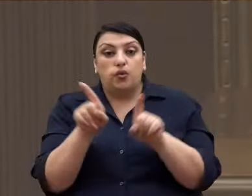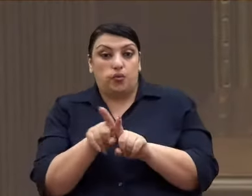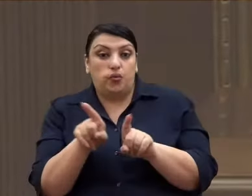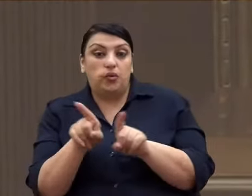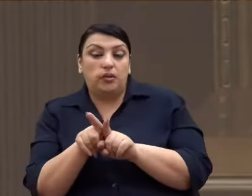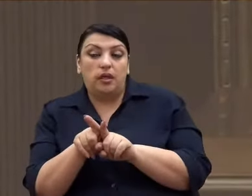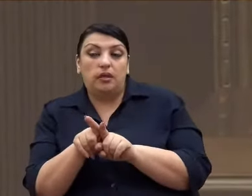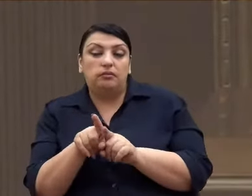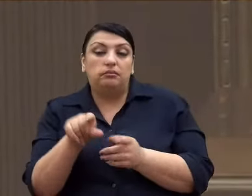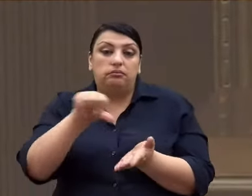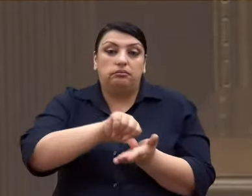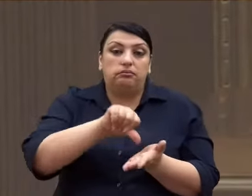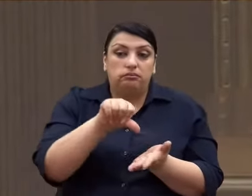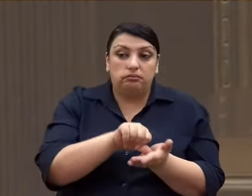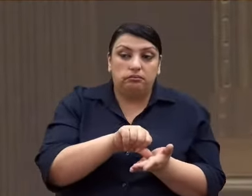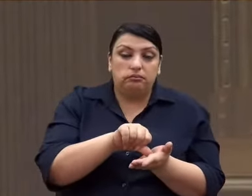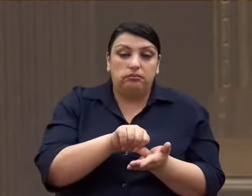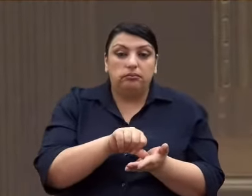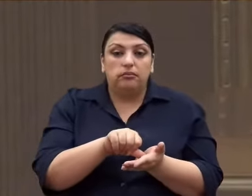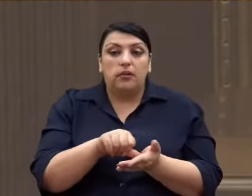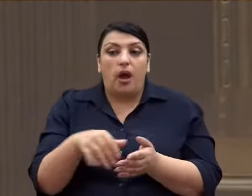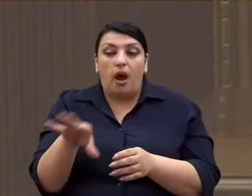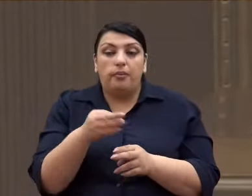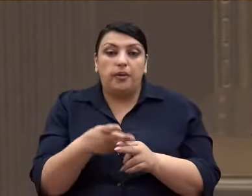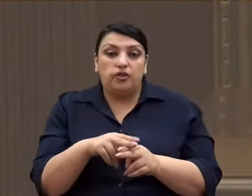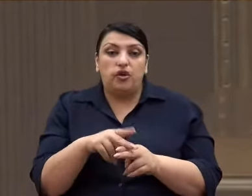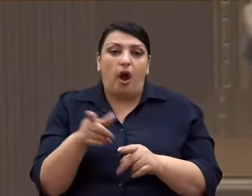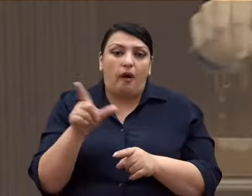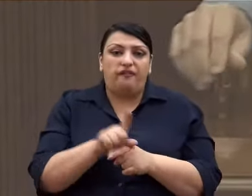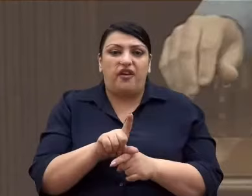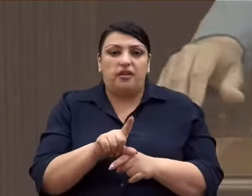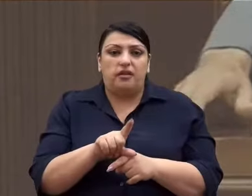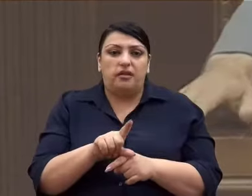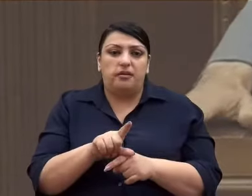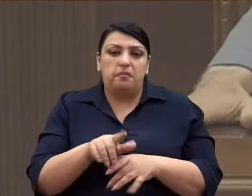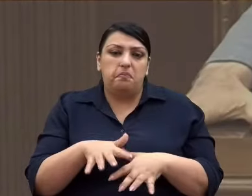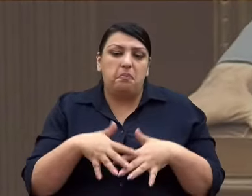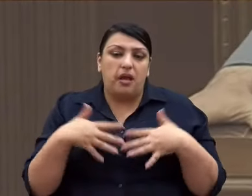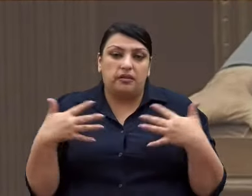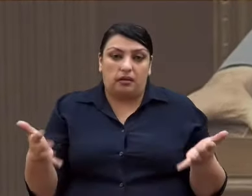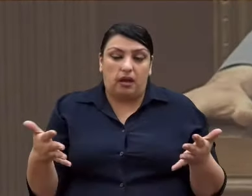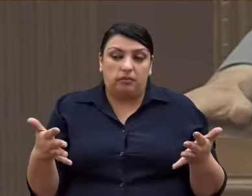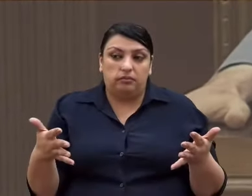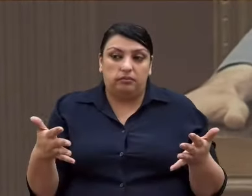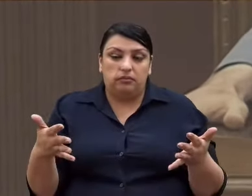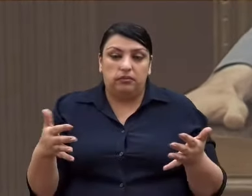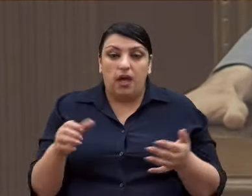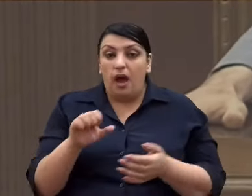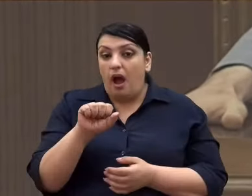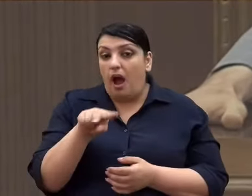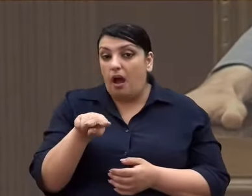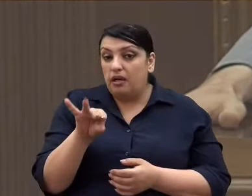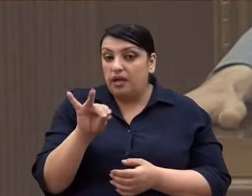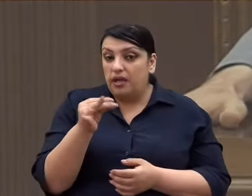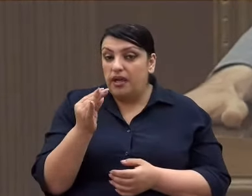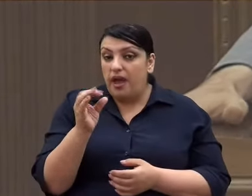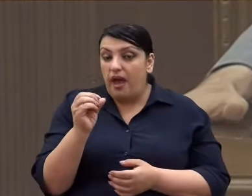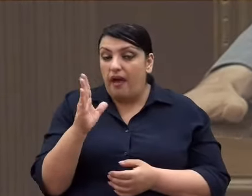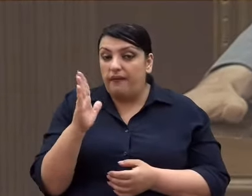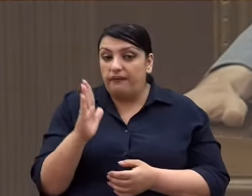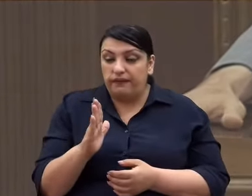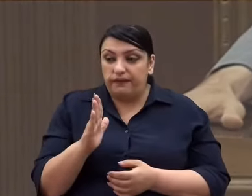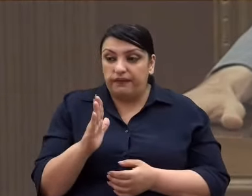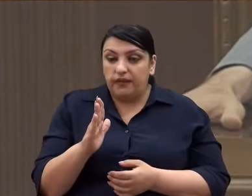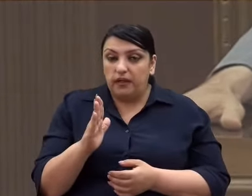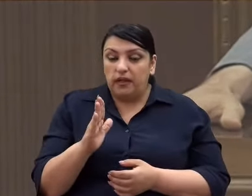նրա աշխարհագրական ընդլայնմանն ու ամրապնդմանը։ Ալիևի հիմնավորումը, որ Եվրոպան Ադրբեջանին